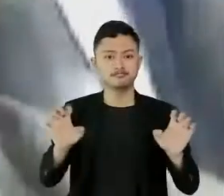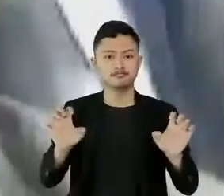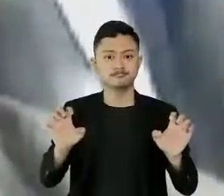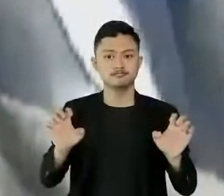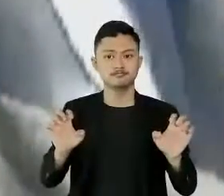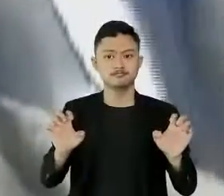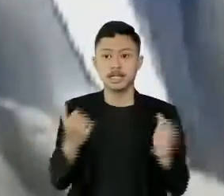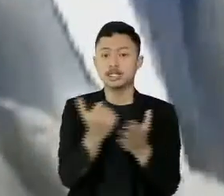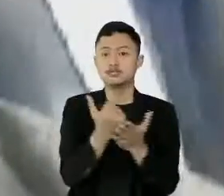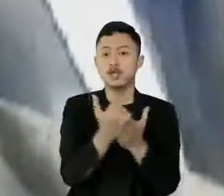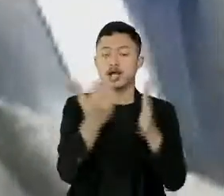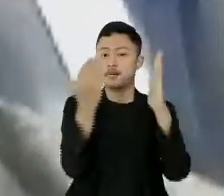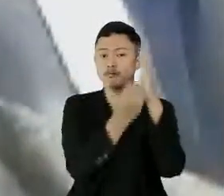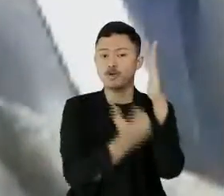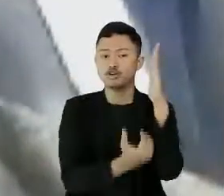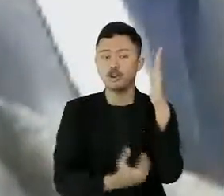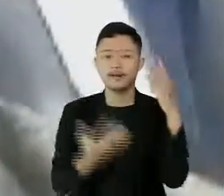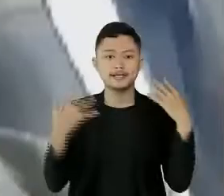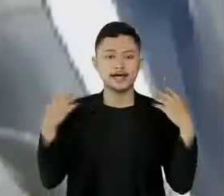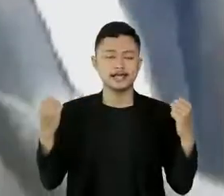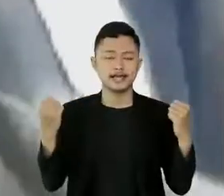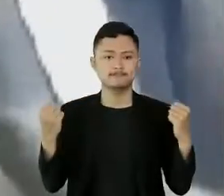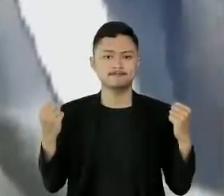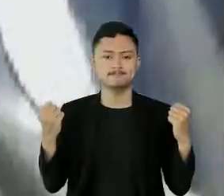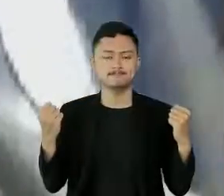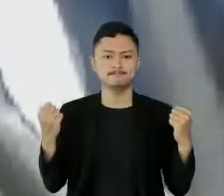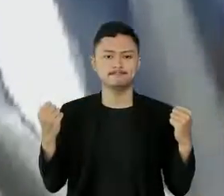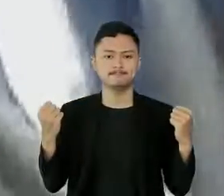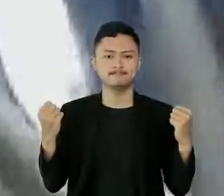sebenarnya ngomong protokol kesehatan, ketika kita